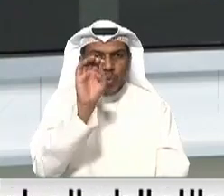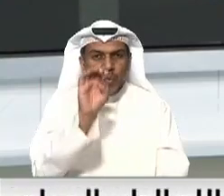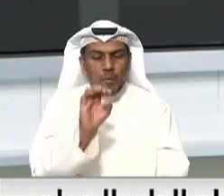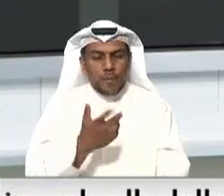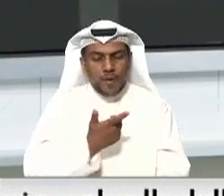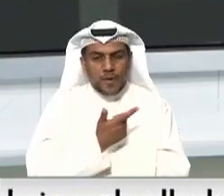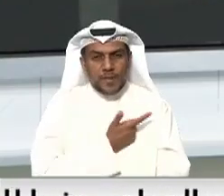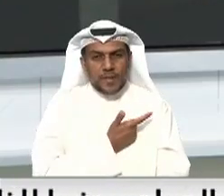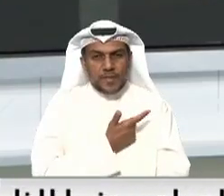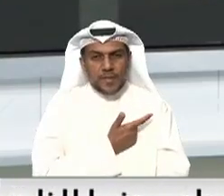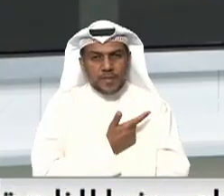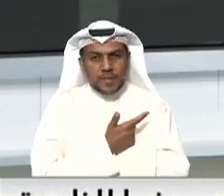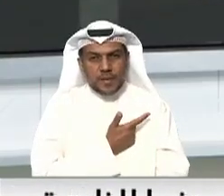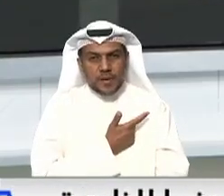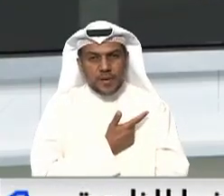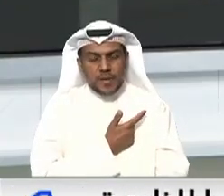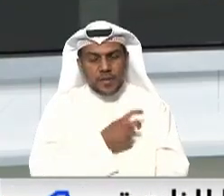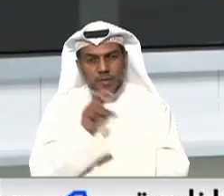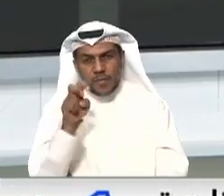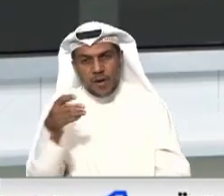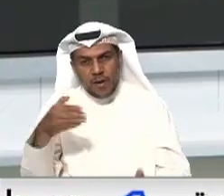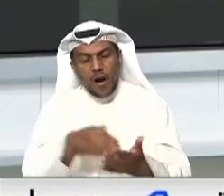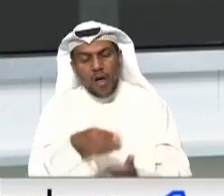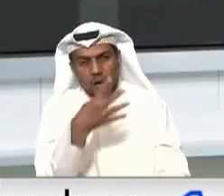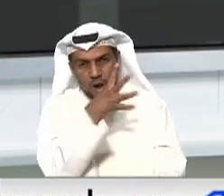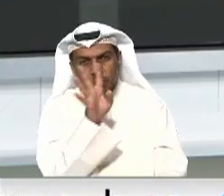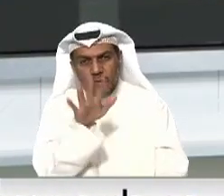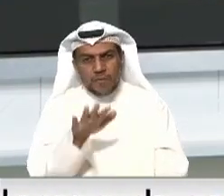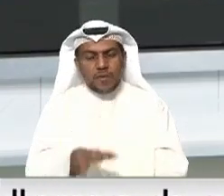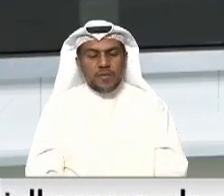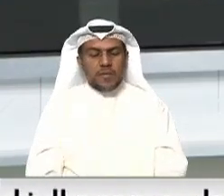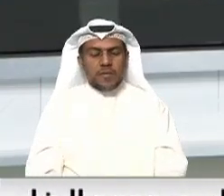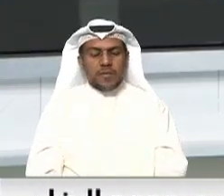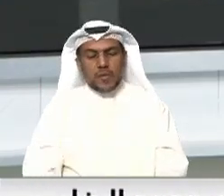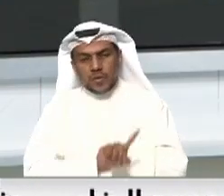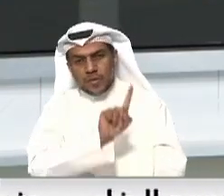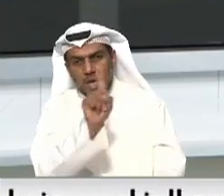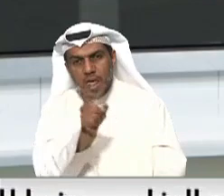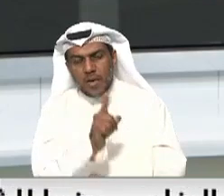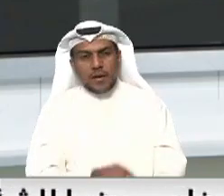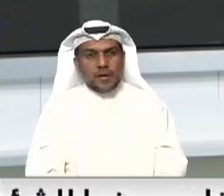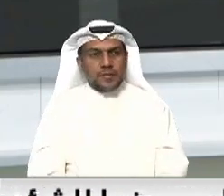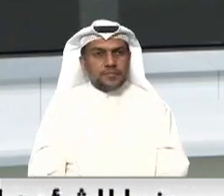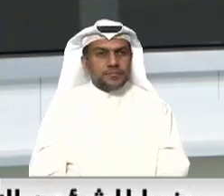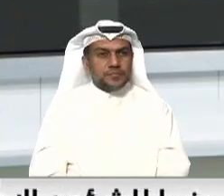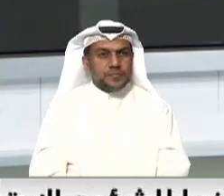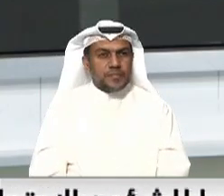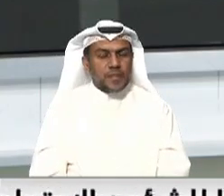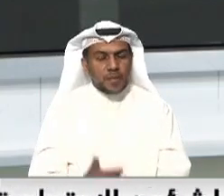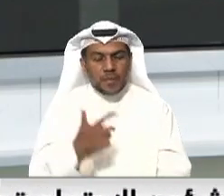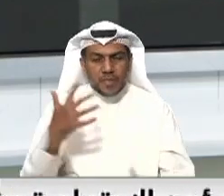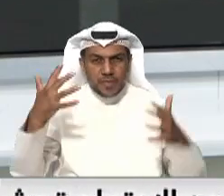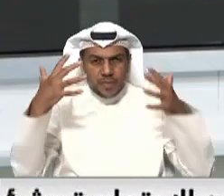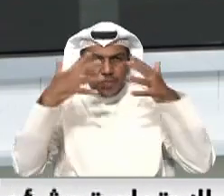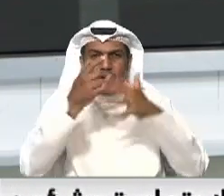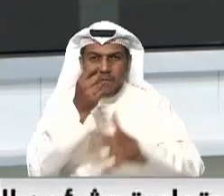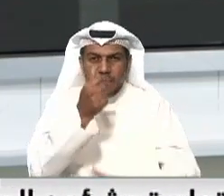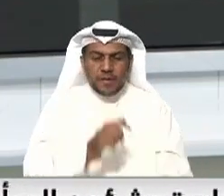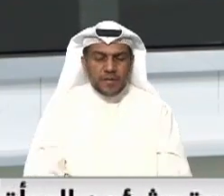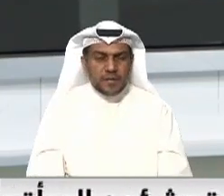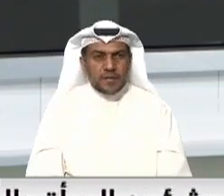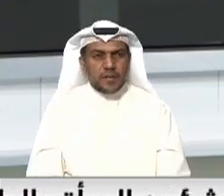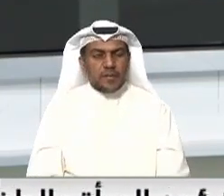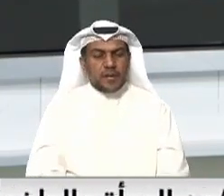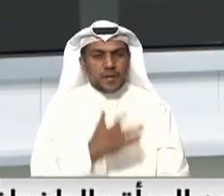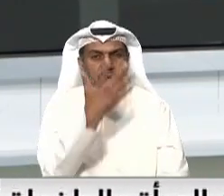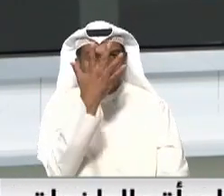يوم الثلاثه النشطه على فترات ثمانيه الى اربعين كيلو متر في الساعه مع ايضا اجواء غائمه الى غائمه جزئيا العظمى